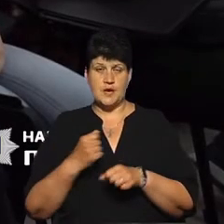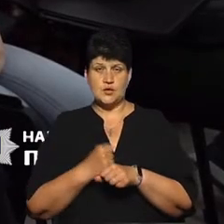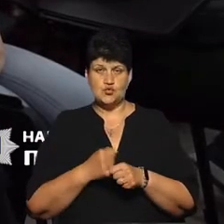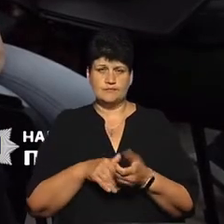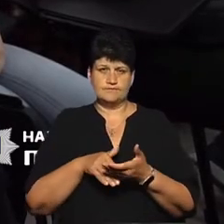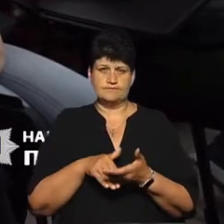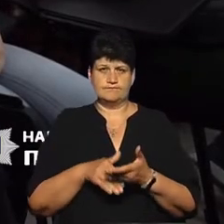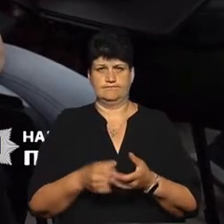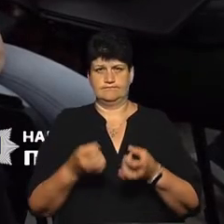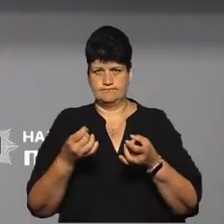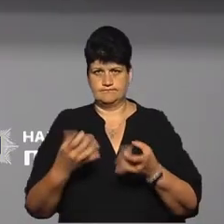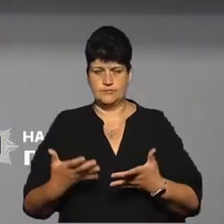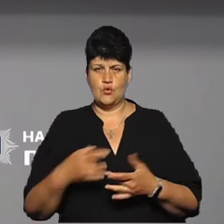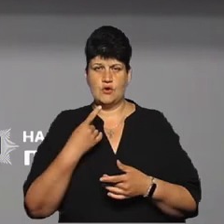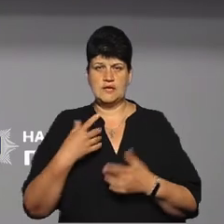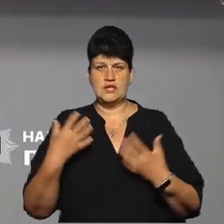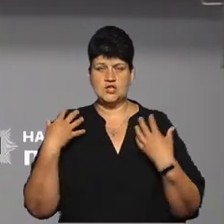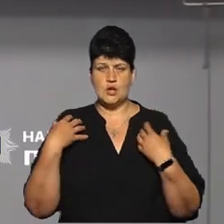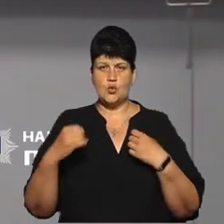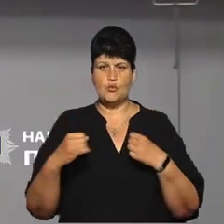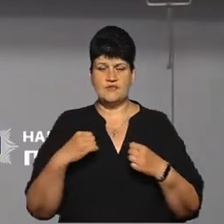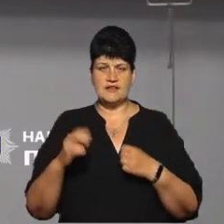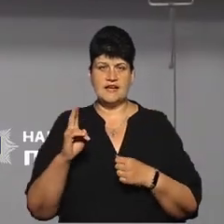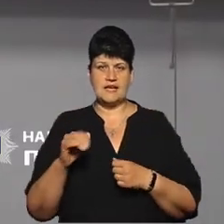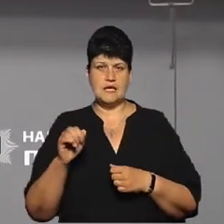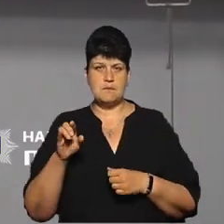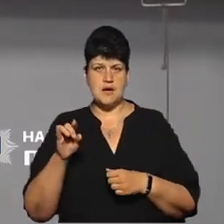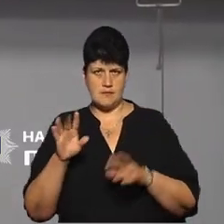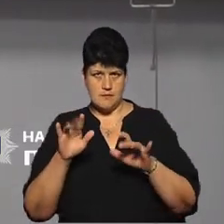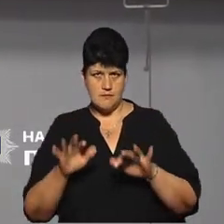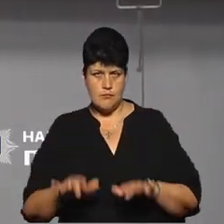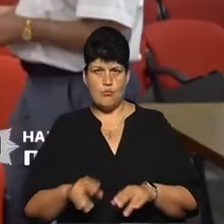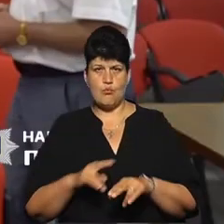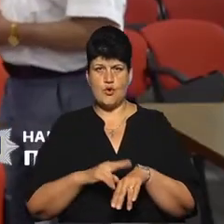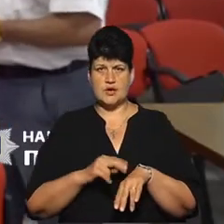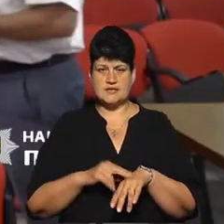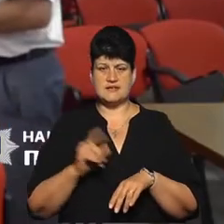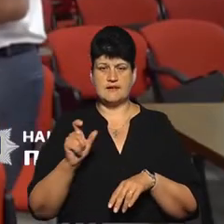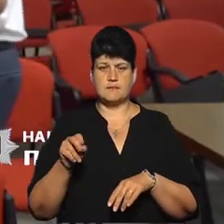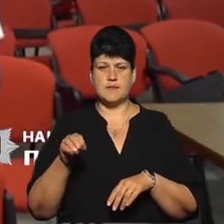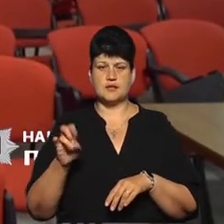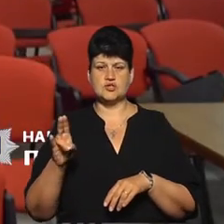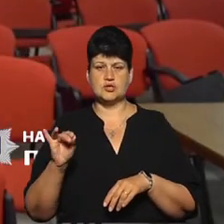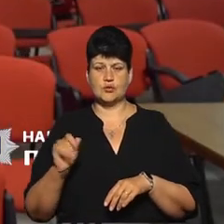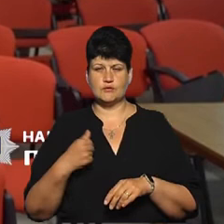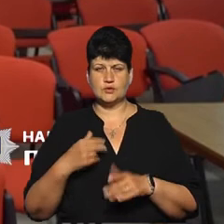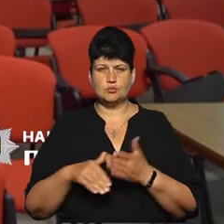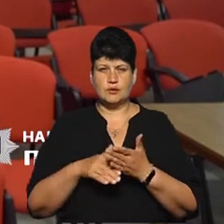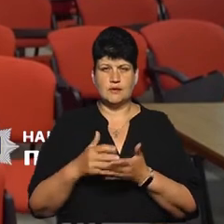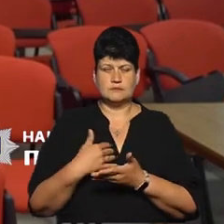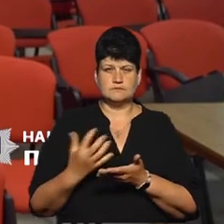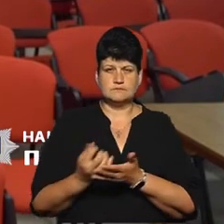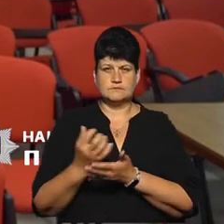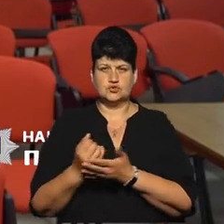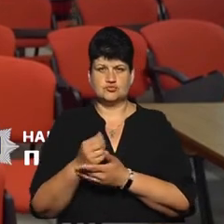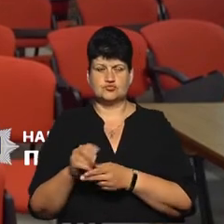волонтерських засадах, каже начальник управління департаменту кіберполіції Євгеній Панченко. Вони б допомагали нам виявляти шахраїв, які